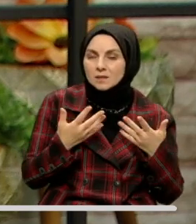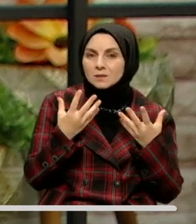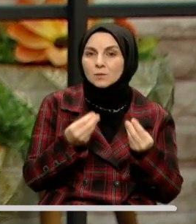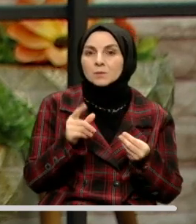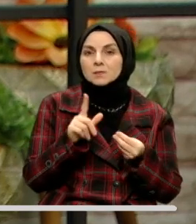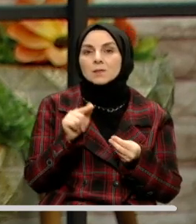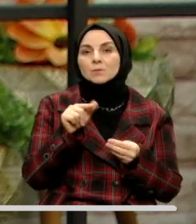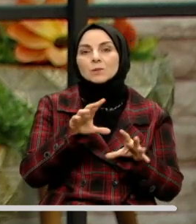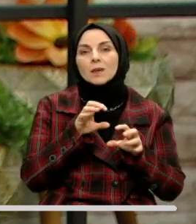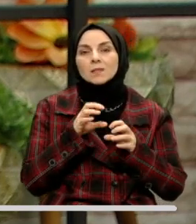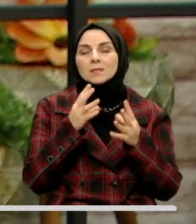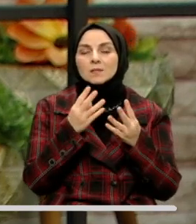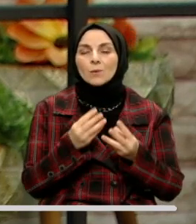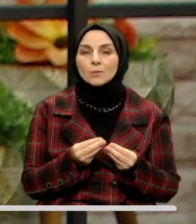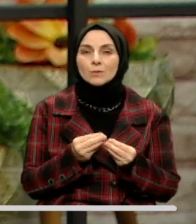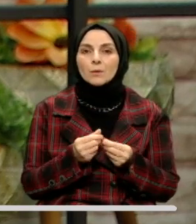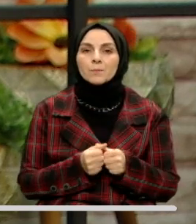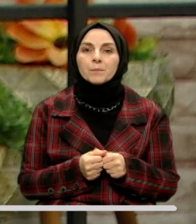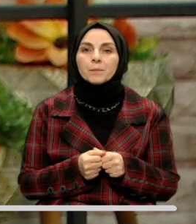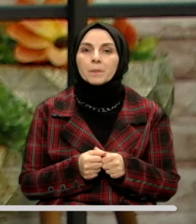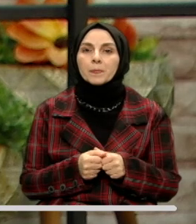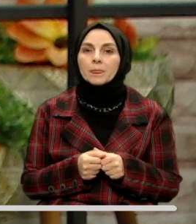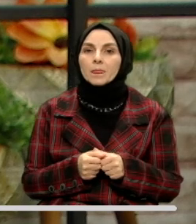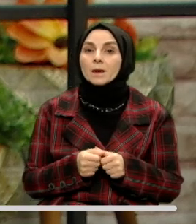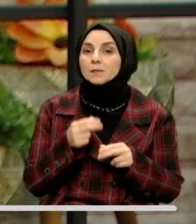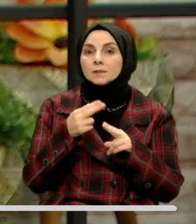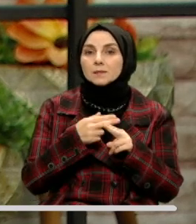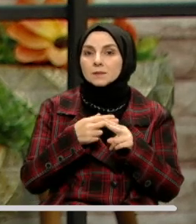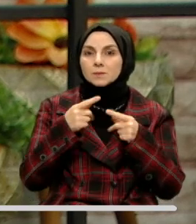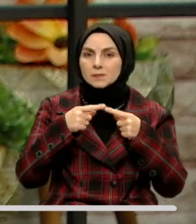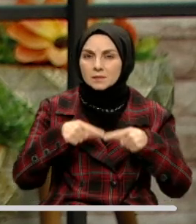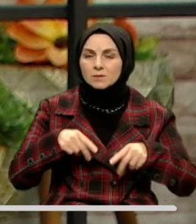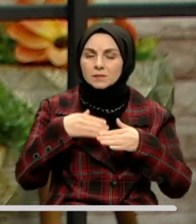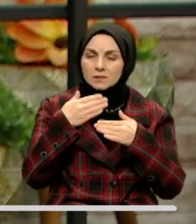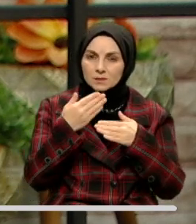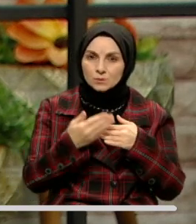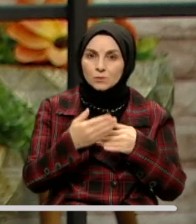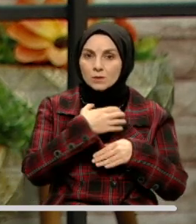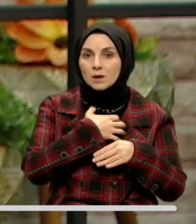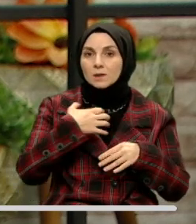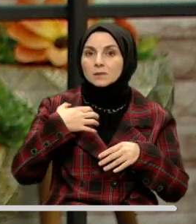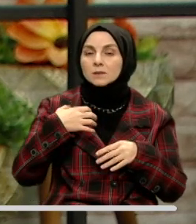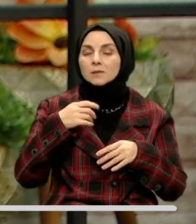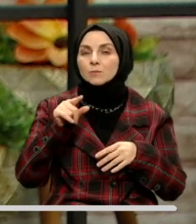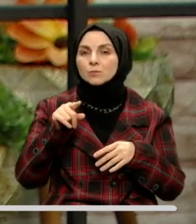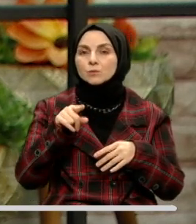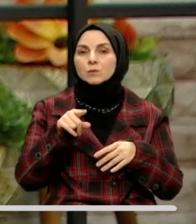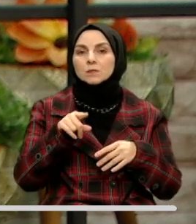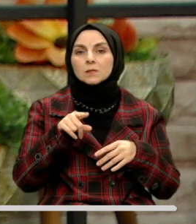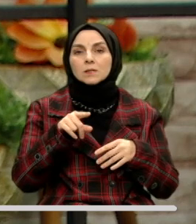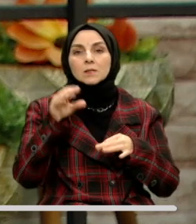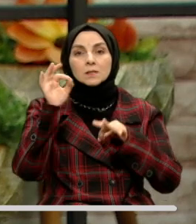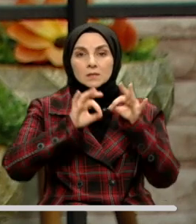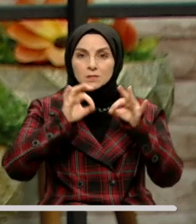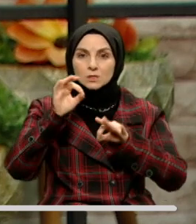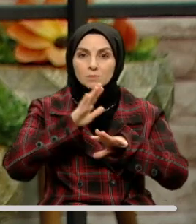yönde etkiliyor çocuklarımızı, ortamı görmek. Deneme sınavlarından sonra analizlerle bir